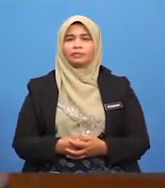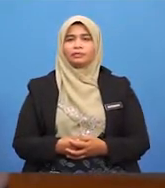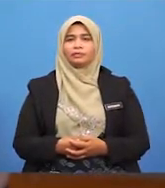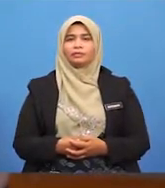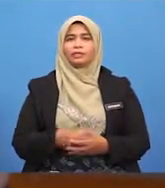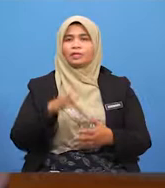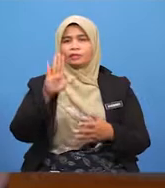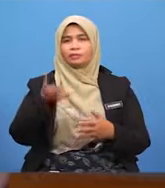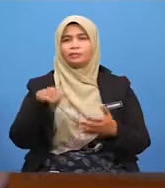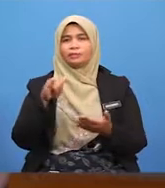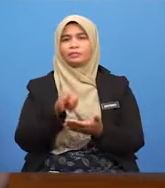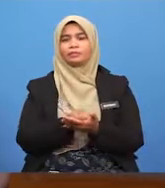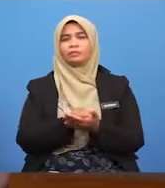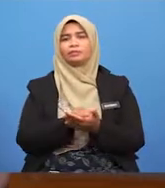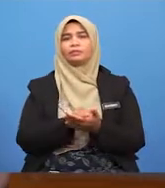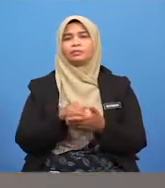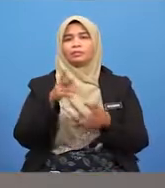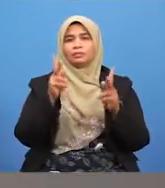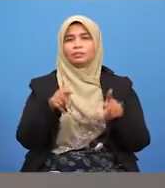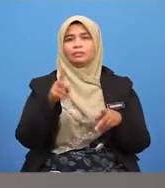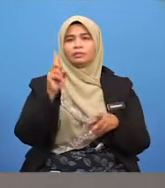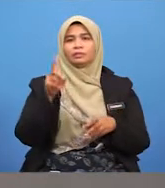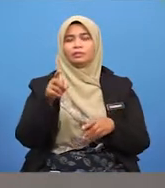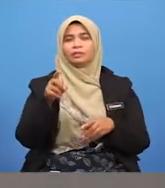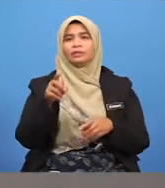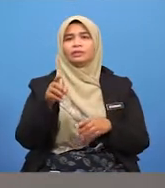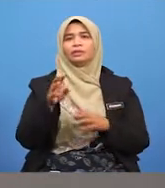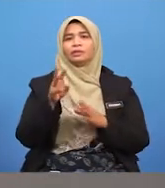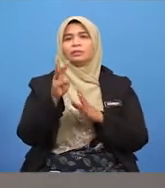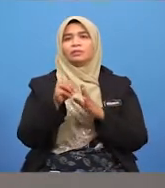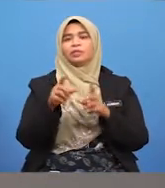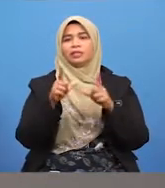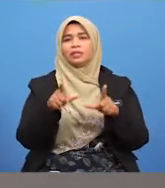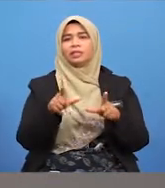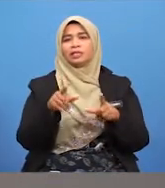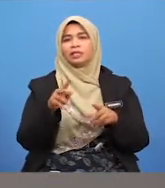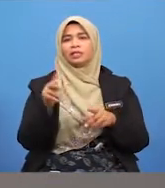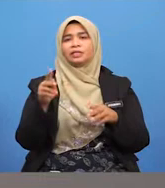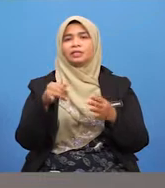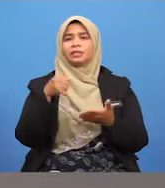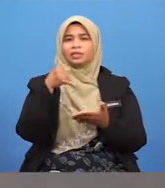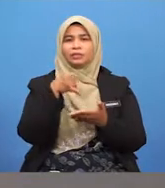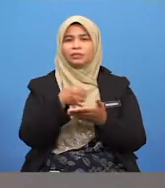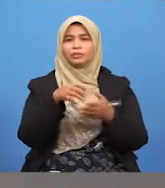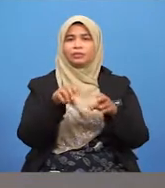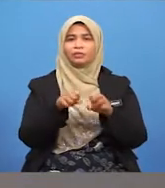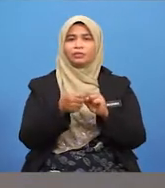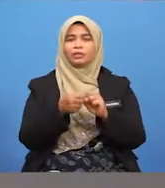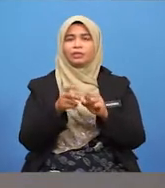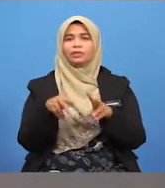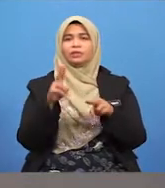sebelum itu belajar perlu meniti supaya kedudukan